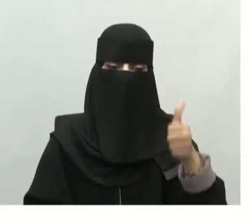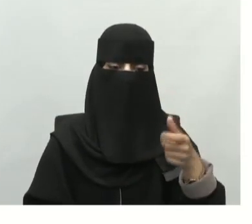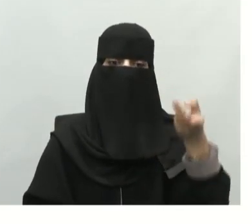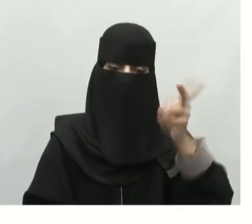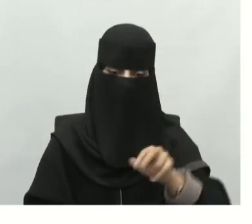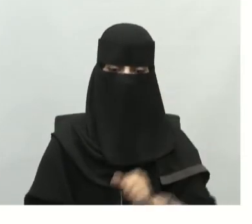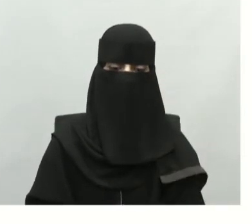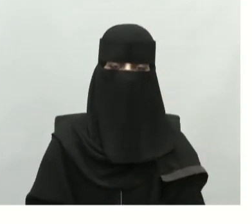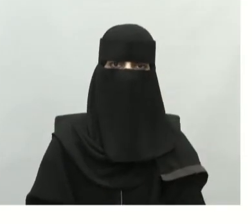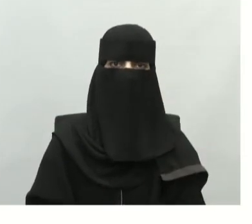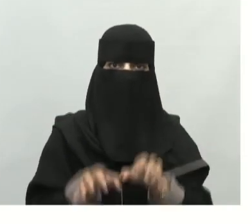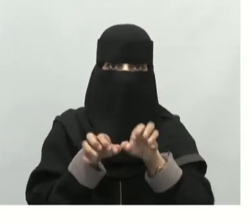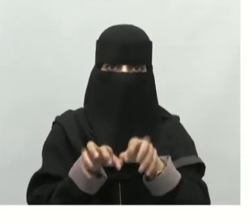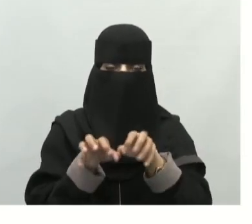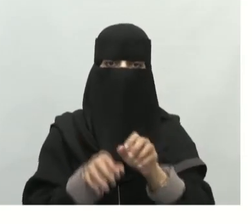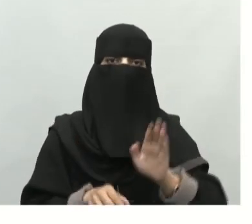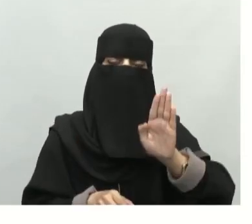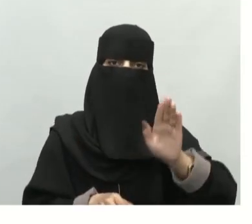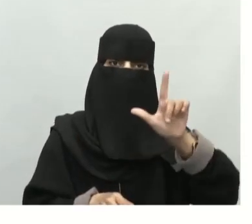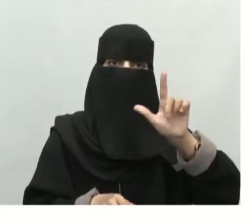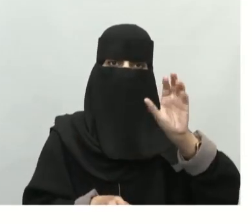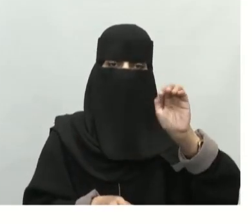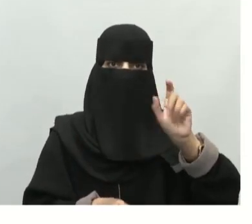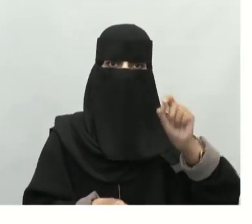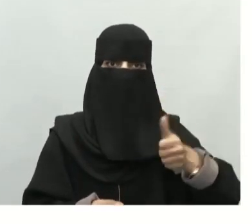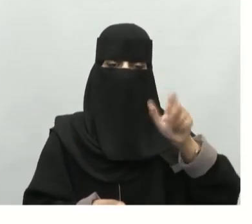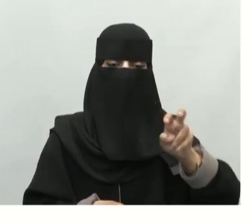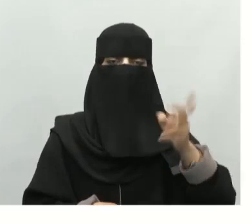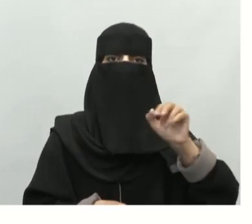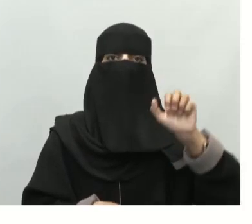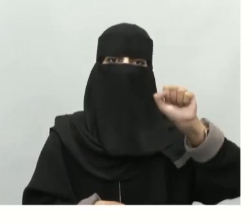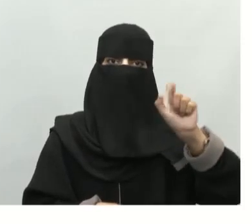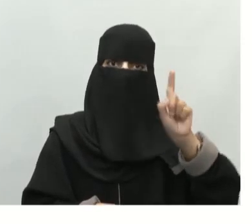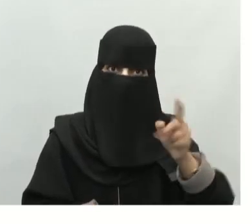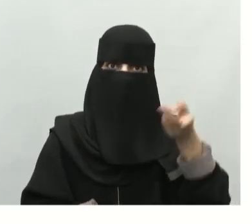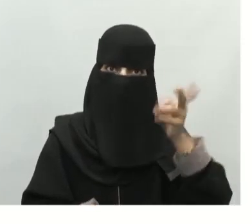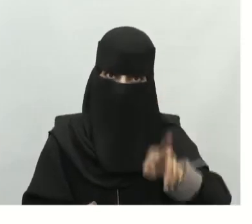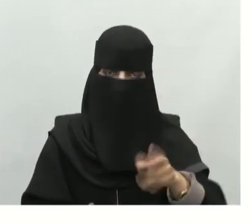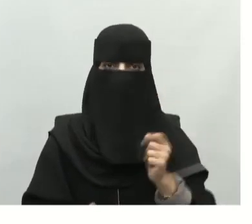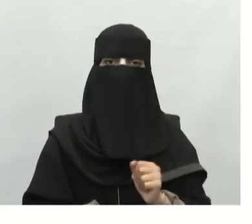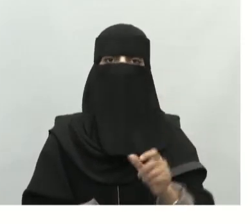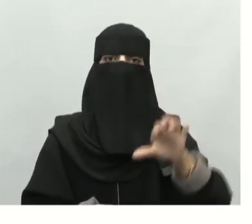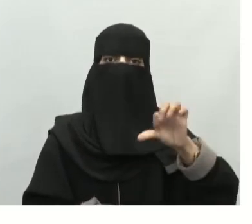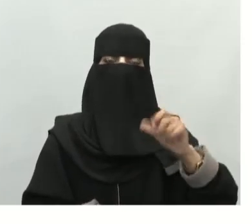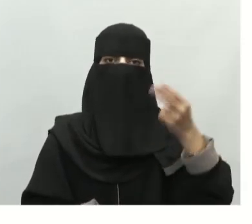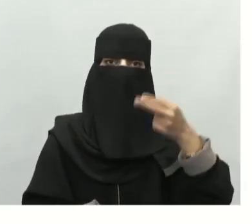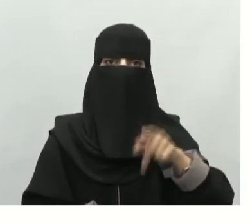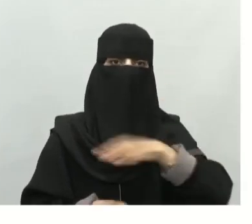وايضا السلحفاه وكذلك الضب والوزغ جميعها تعتبر